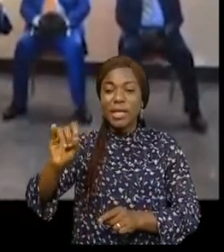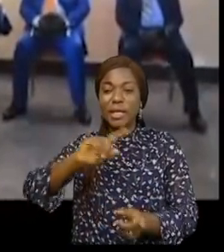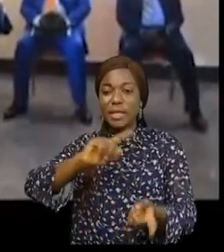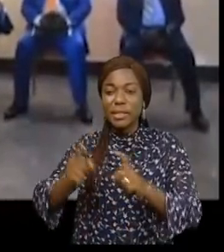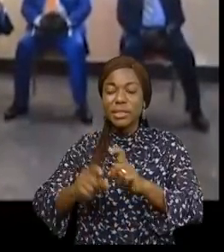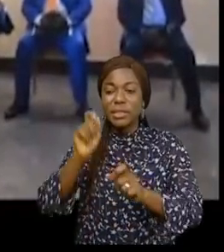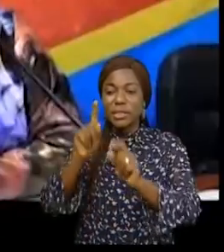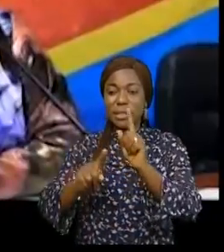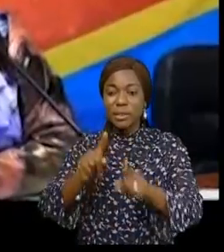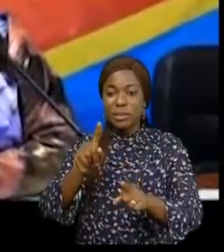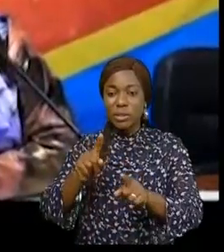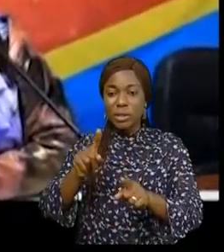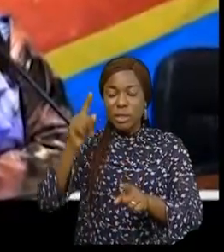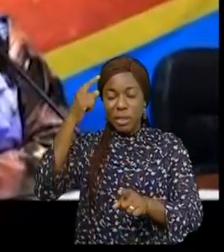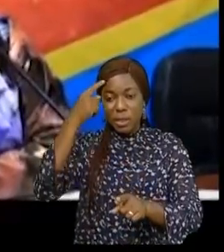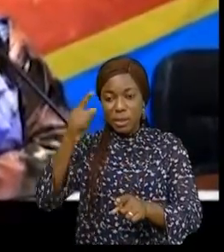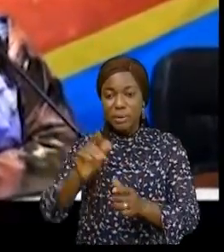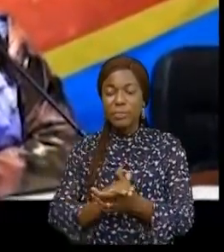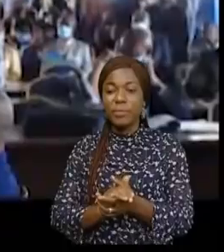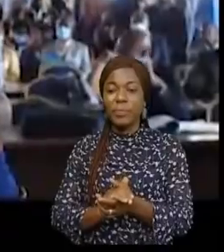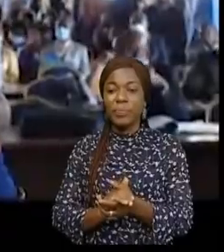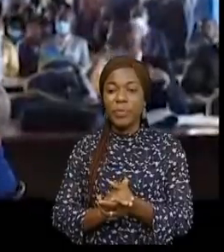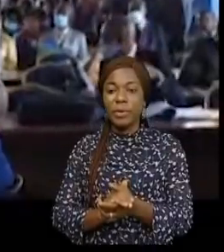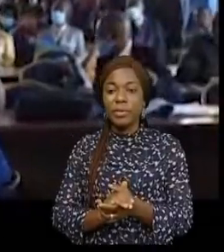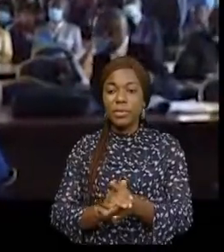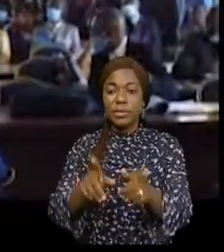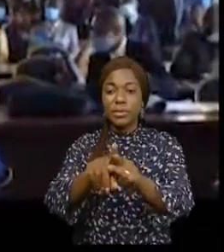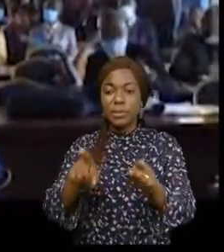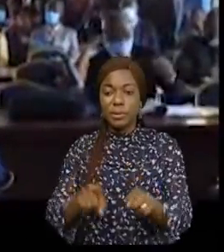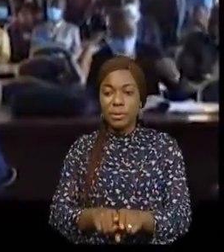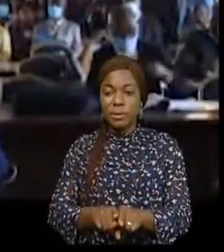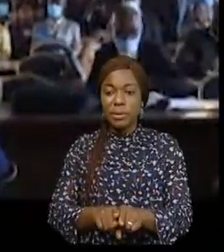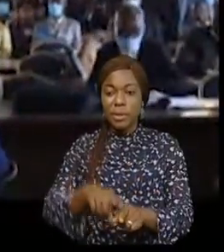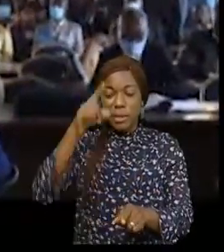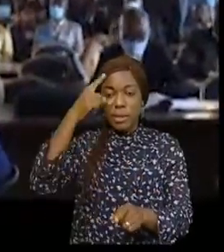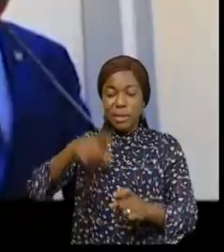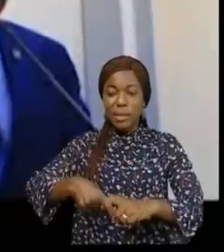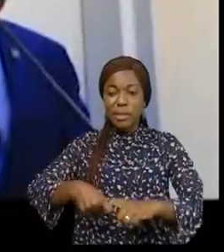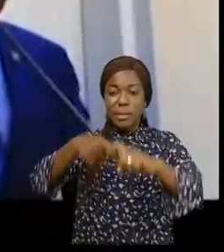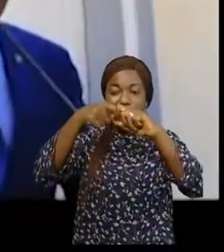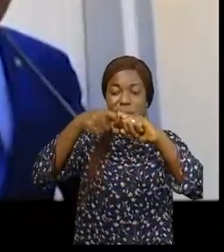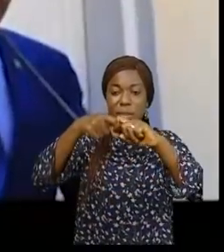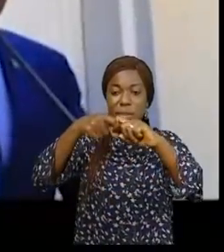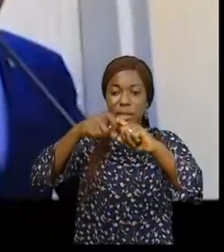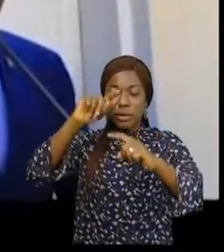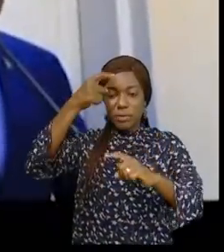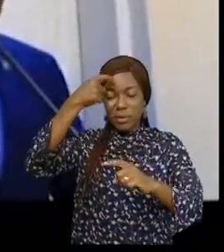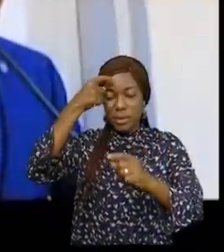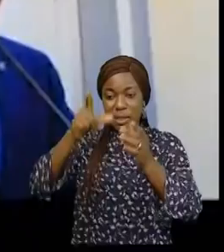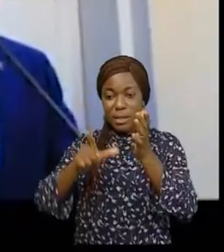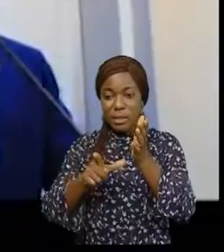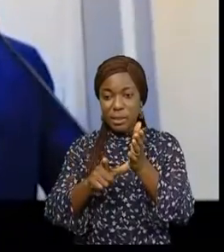question d'actualité en motion incidentielle, qui a abouti à la déchéance du gouverneur intérimaire. Par